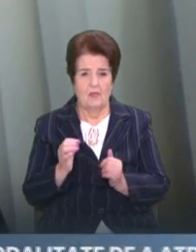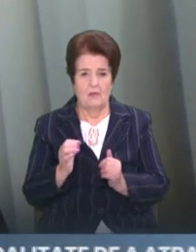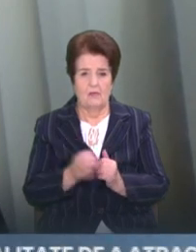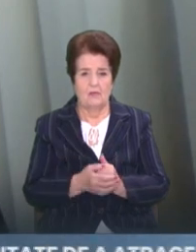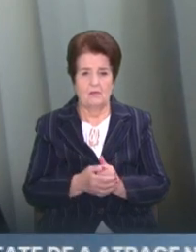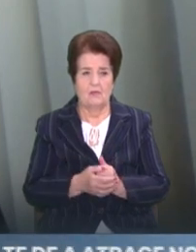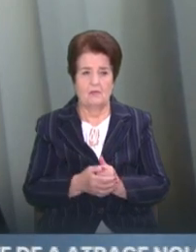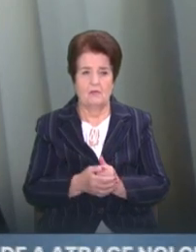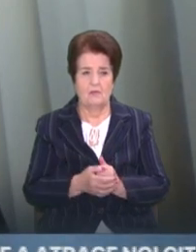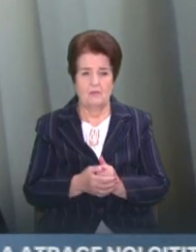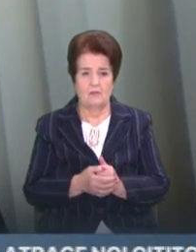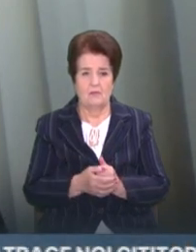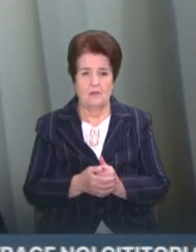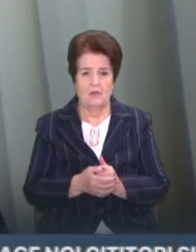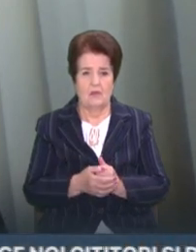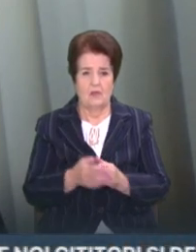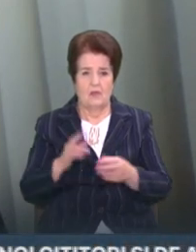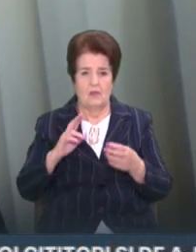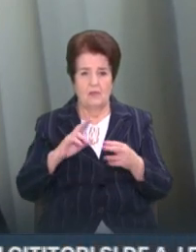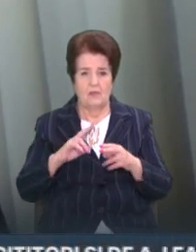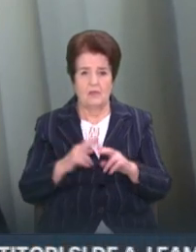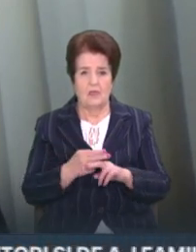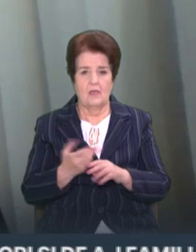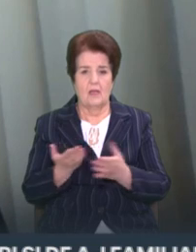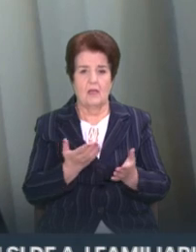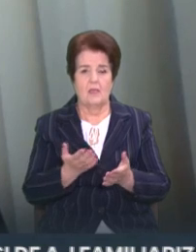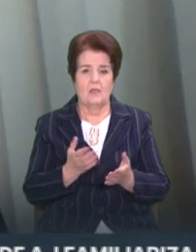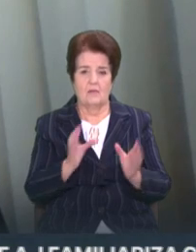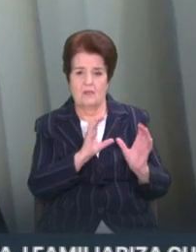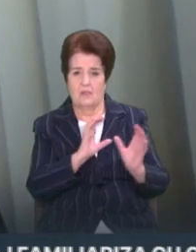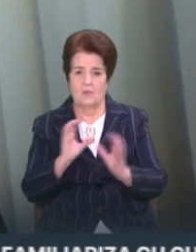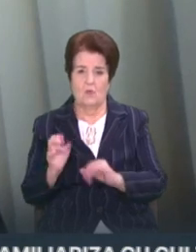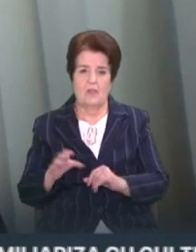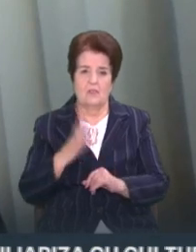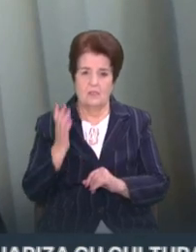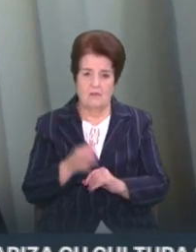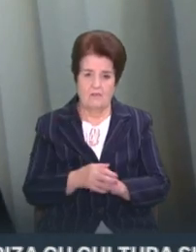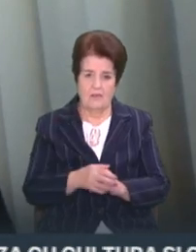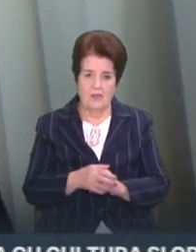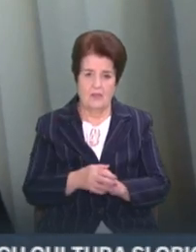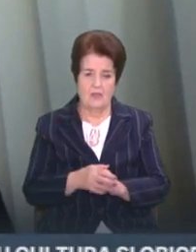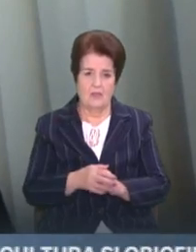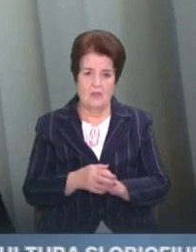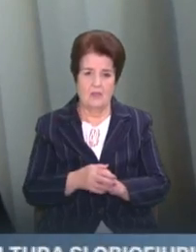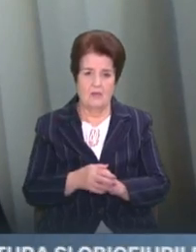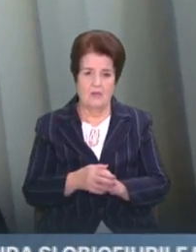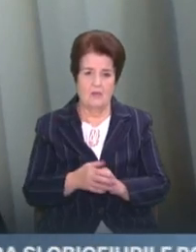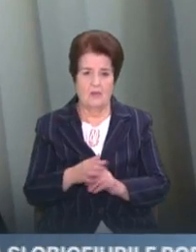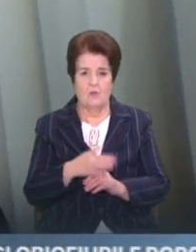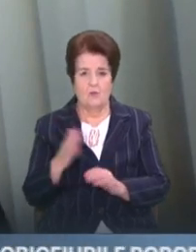iarăși, tehnic va fi posibil de asigurat cu energie electrică doar prin, sau în mare parte